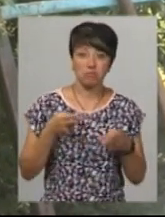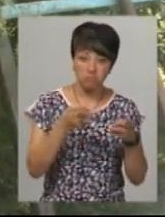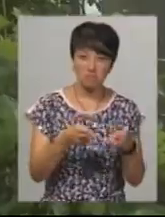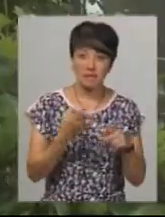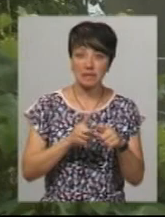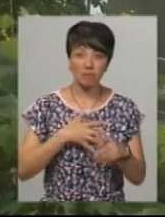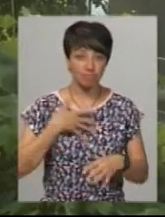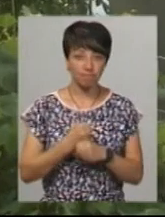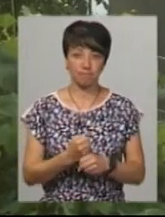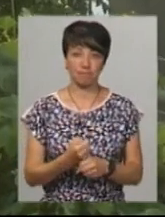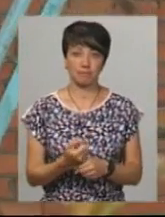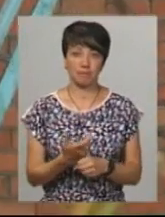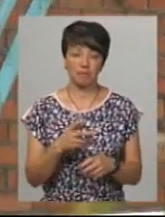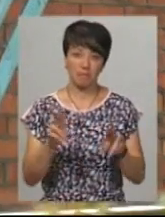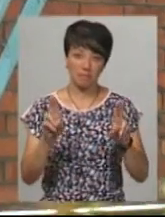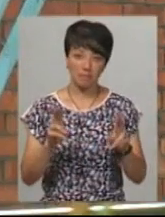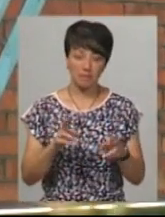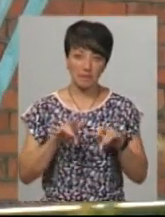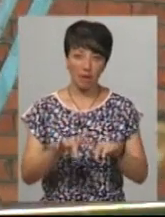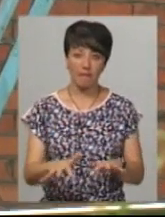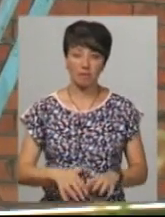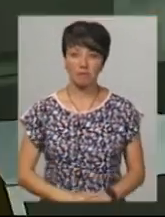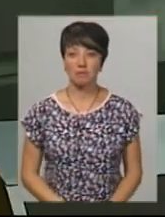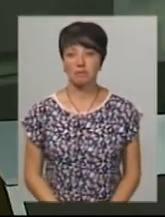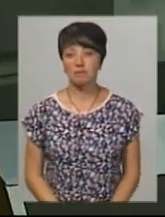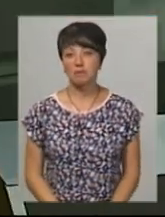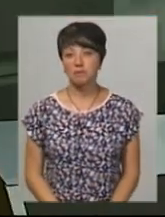діло принципу. Світлана Поробок, Віктор Кривий, новини Поділля Центр.